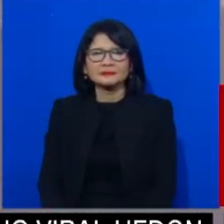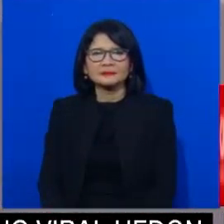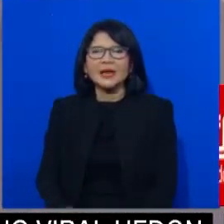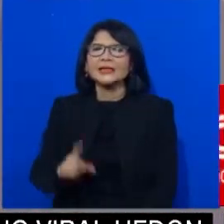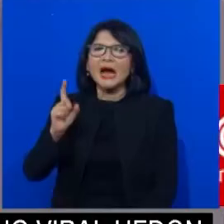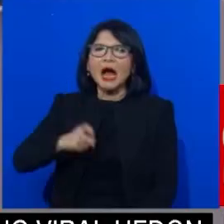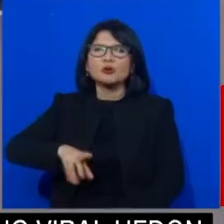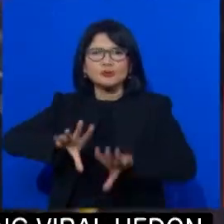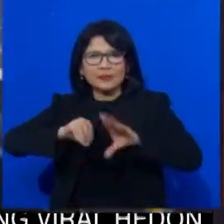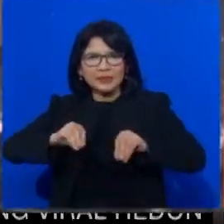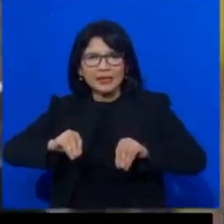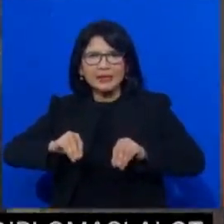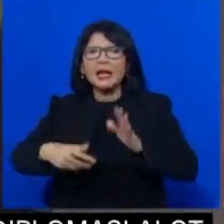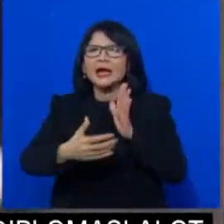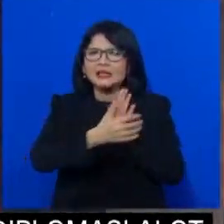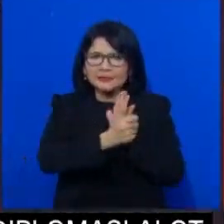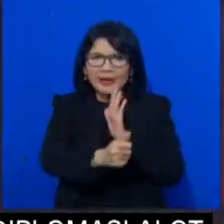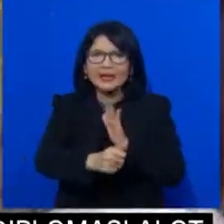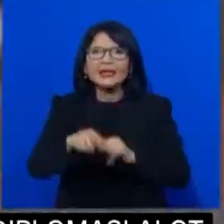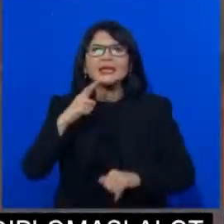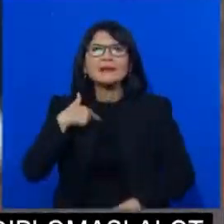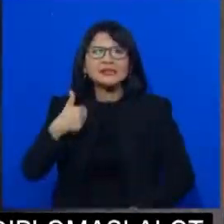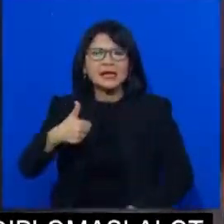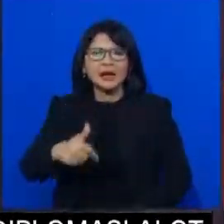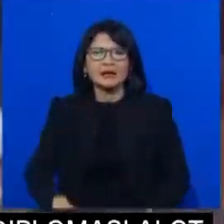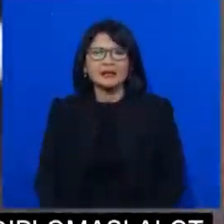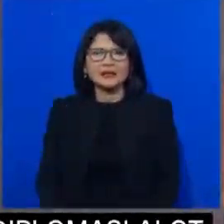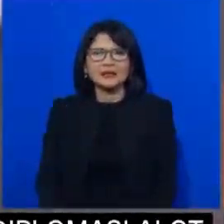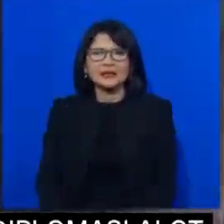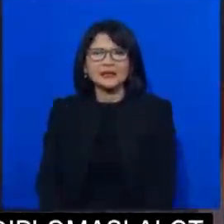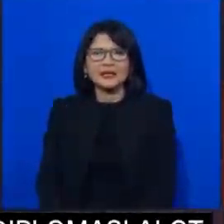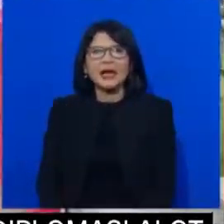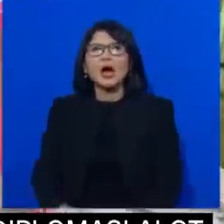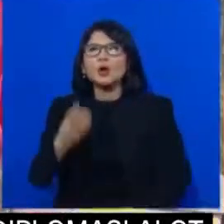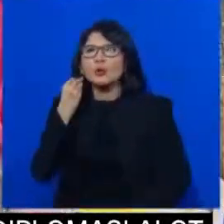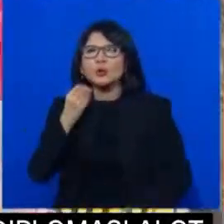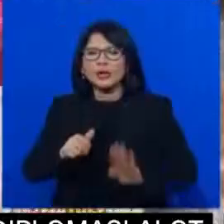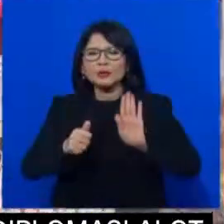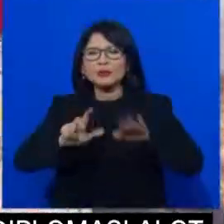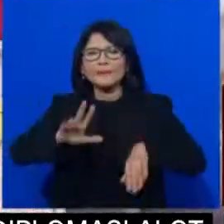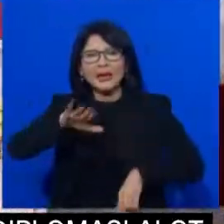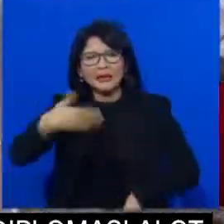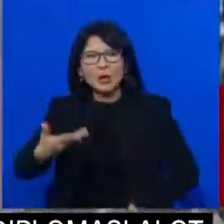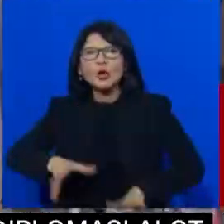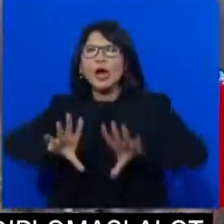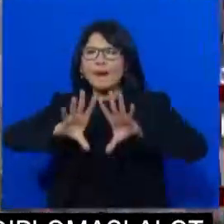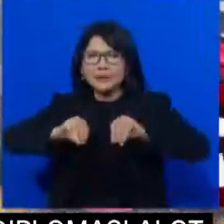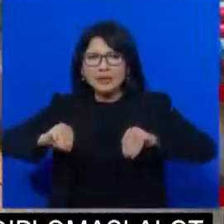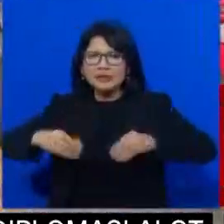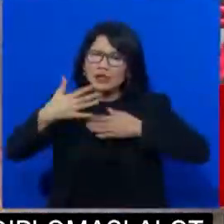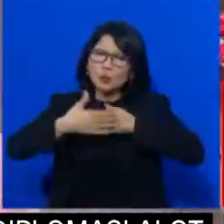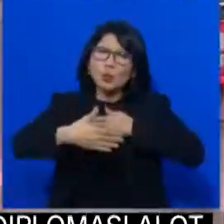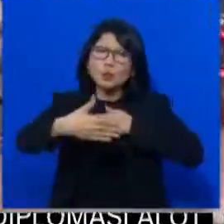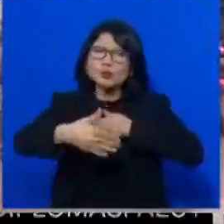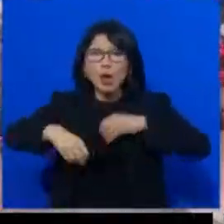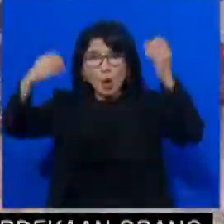hanya inilah keterampilan yang ia punya. Pria 68 tahun ini bekerja tidak kenal cuaca.